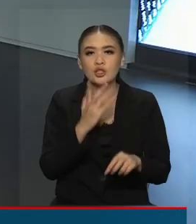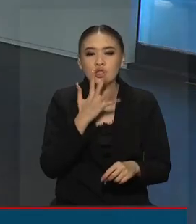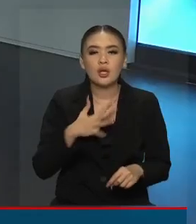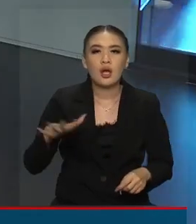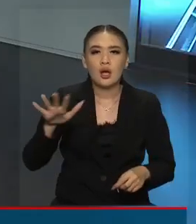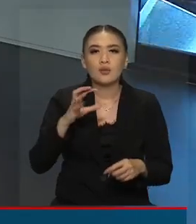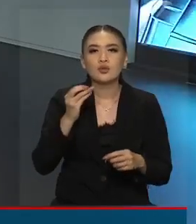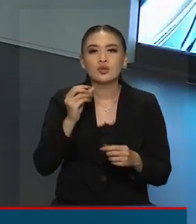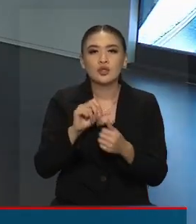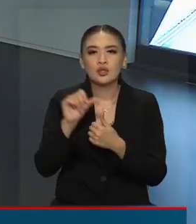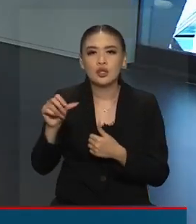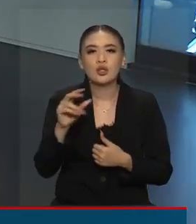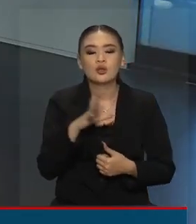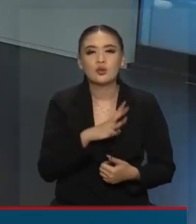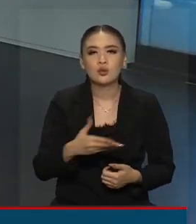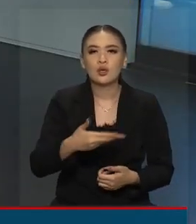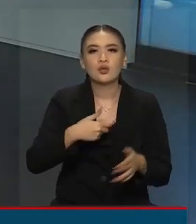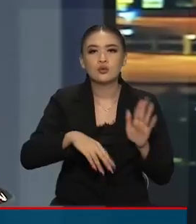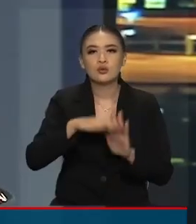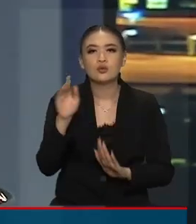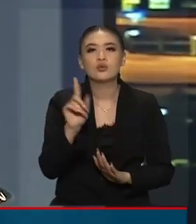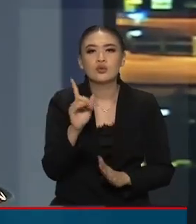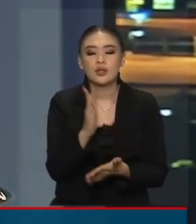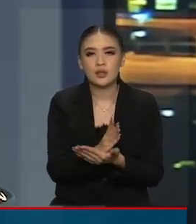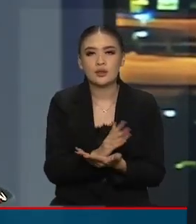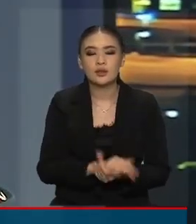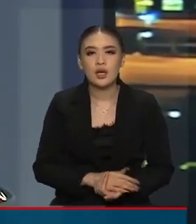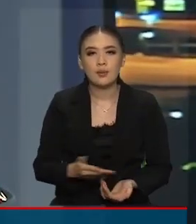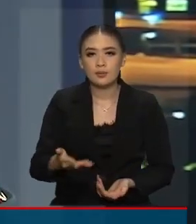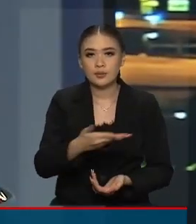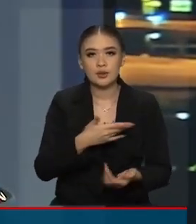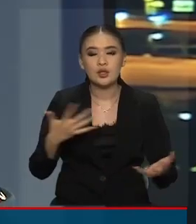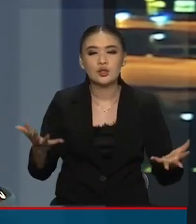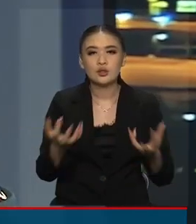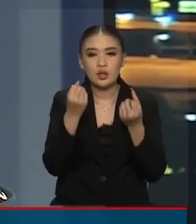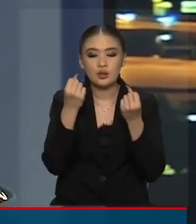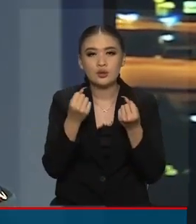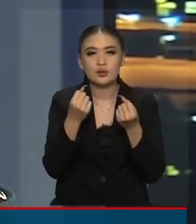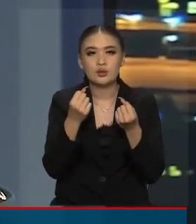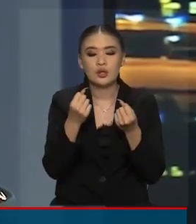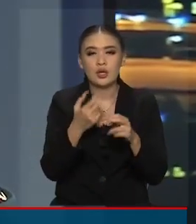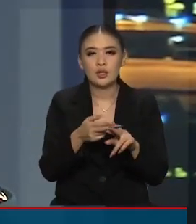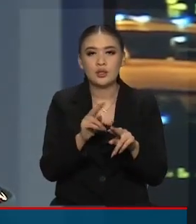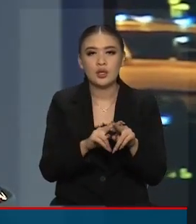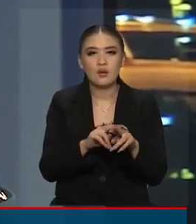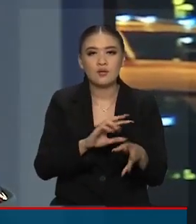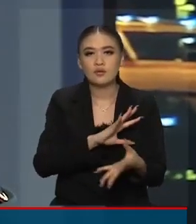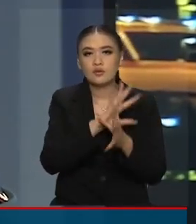әріптестерінен тағы қандай ерекшеліктерін өзіңіз атап өтер едіңіз? Біздің енді құтқарушылардың ерекшелігі ол